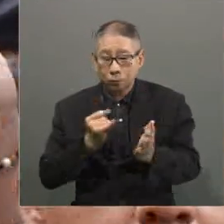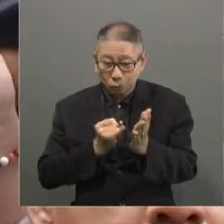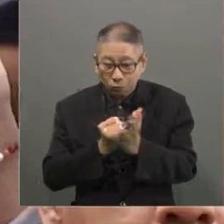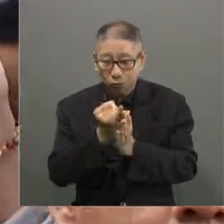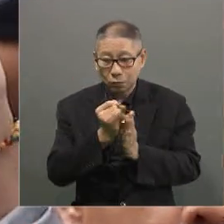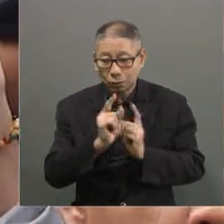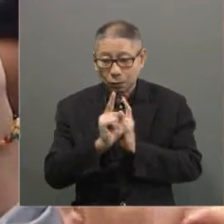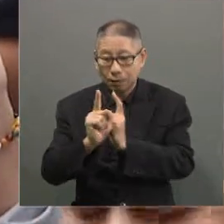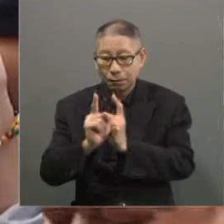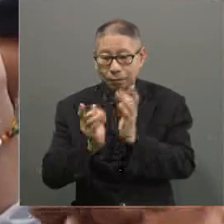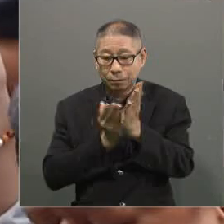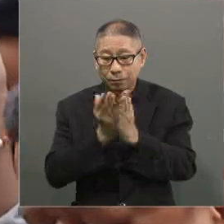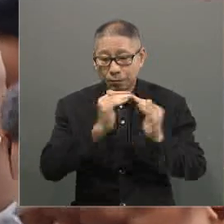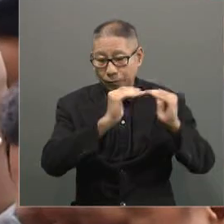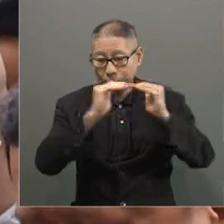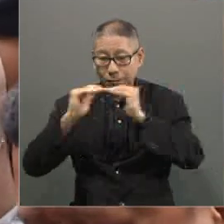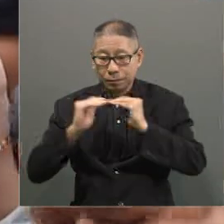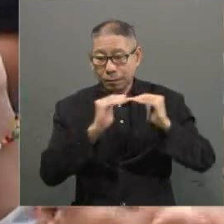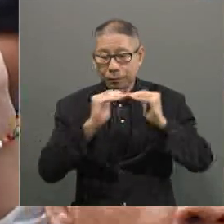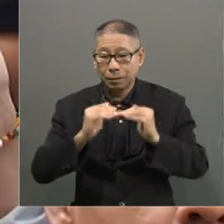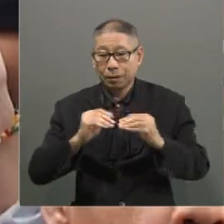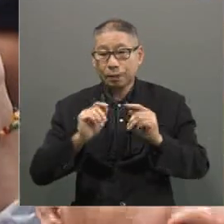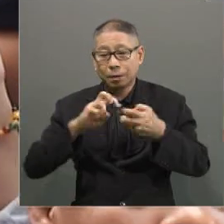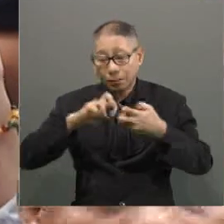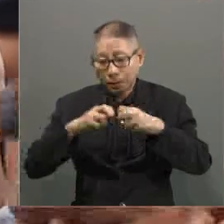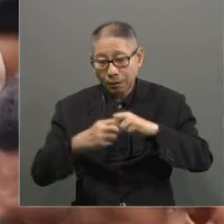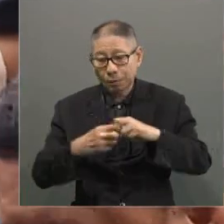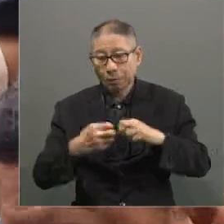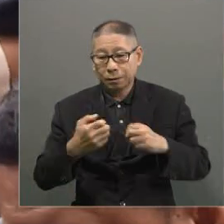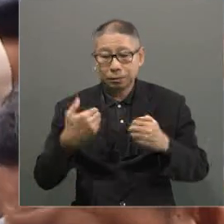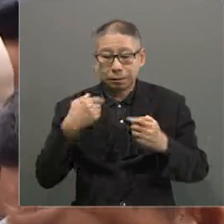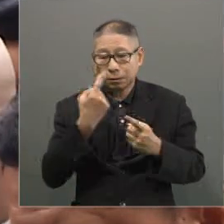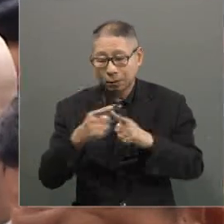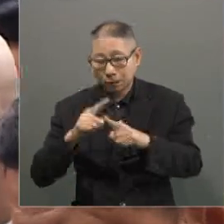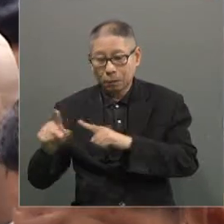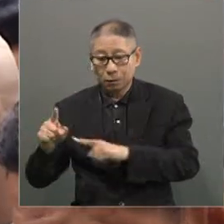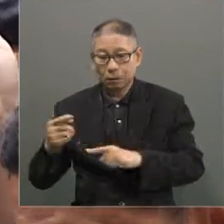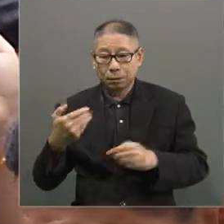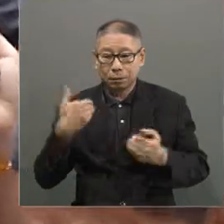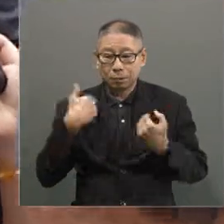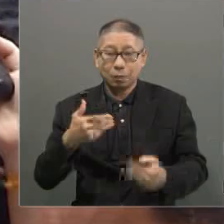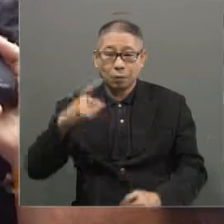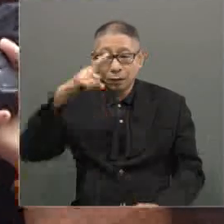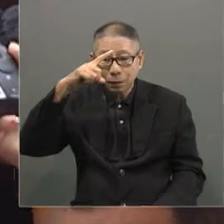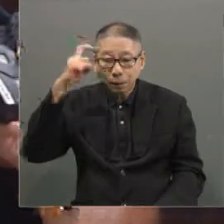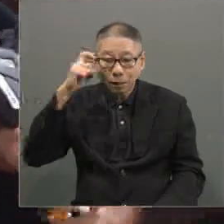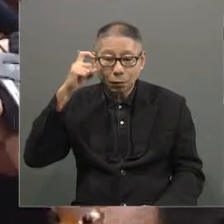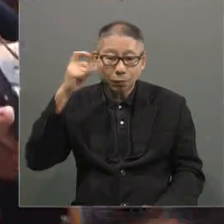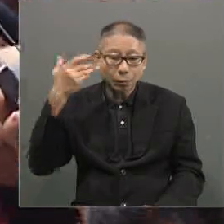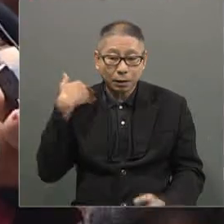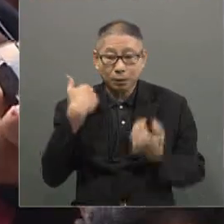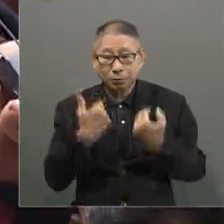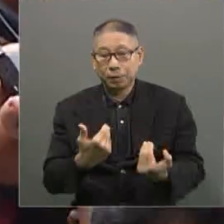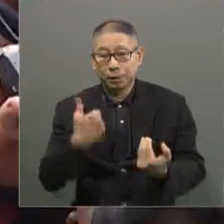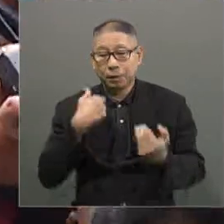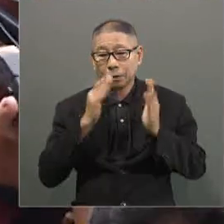ยถ้าใช้เวทีอื่นอาจเกิดการกระทบกระทั่งกันไม่อยากให้บรรยากาศที่เกิดขึ้นเมื่อวันเสาร์ที่ผ่านมาเข้าไปสู่สายตา